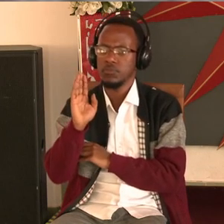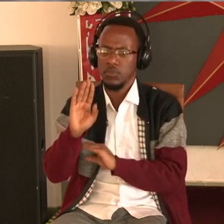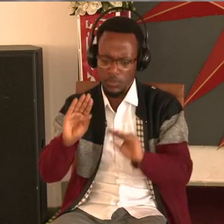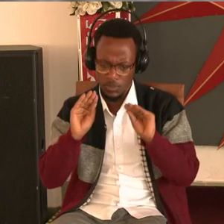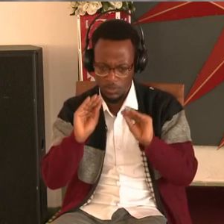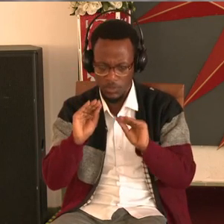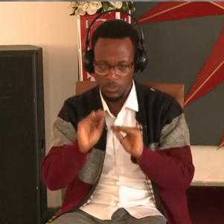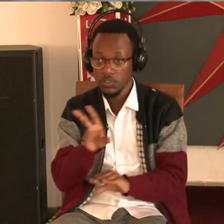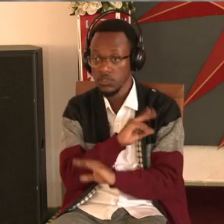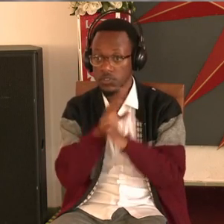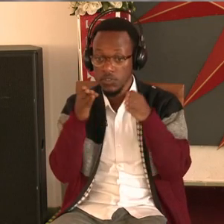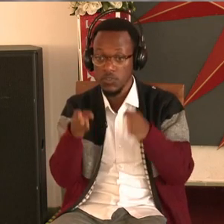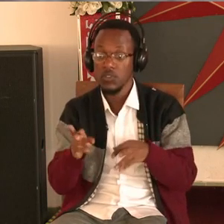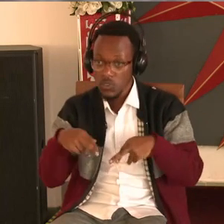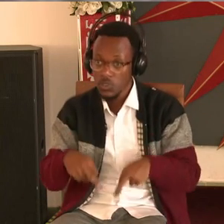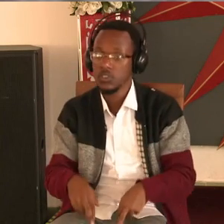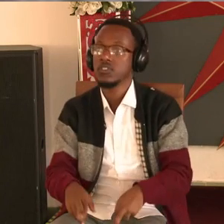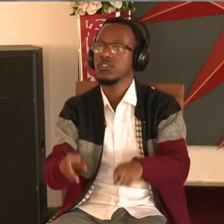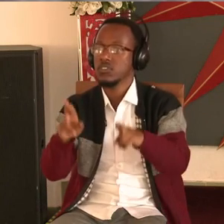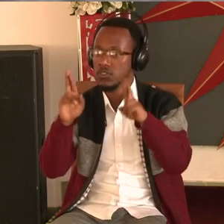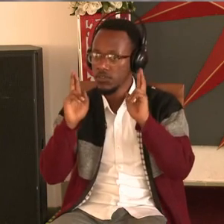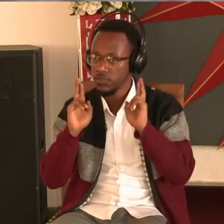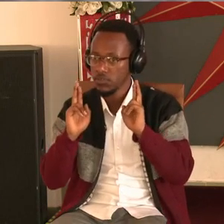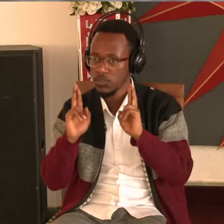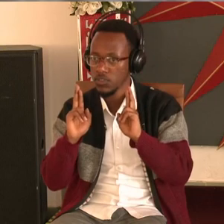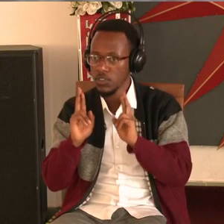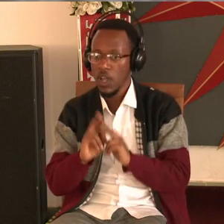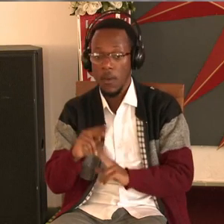chemin. Fait marcher les opprimés dans la droiture et